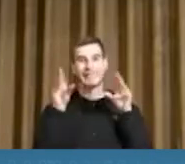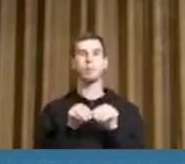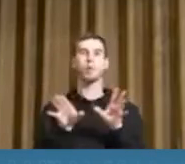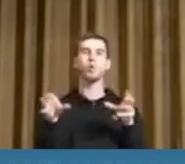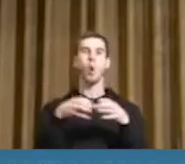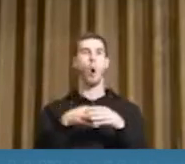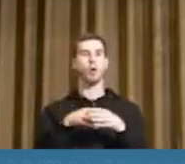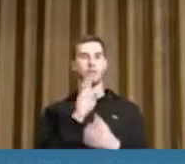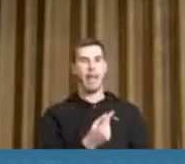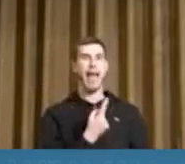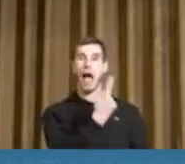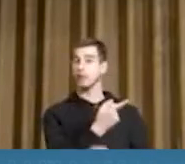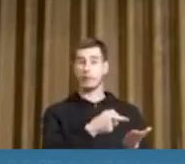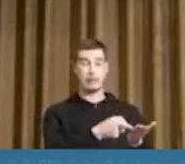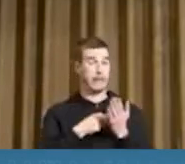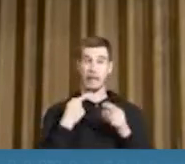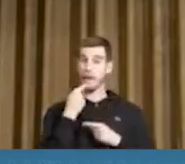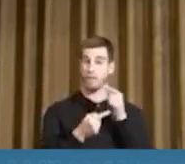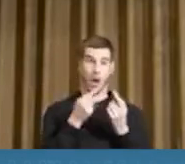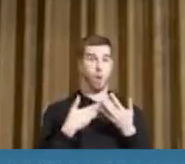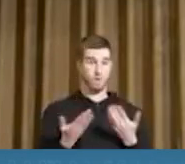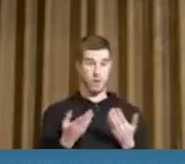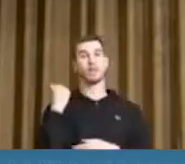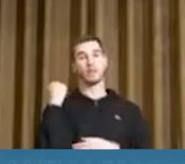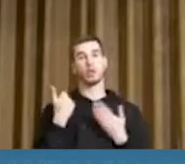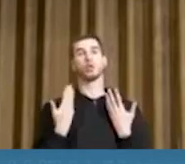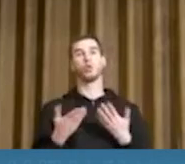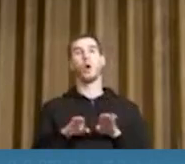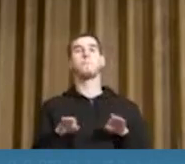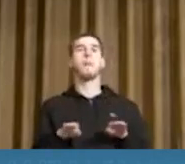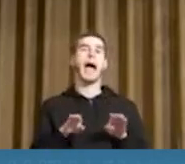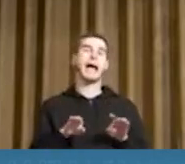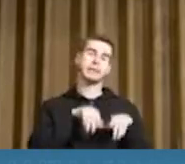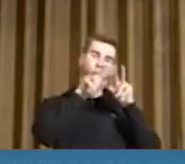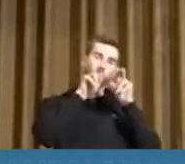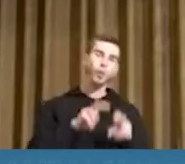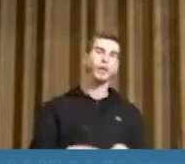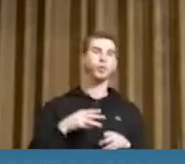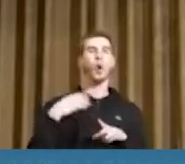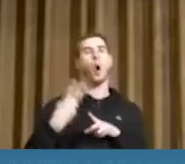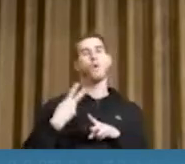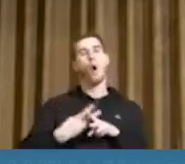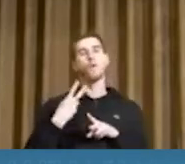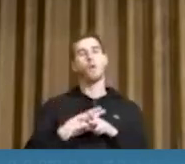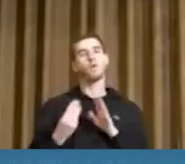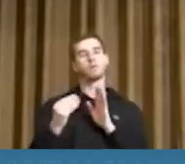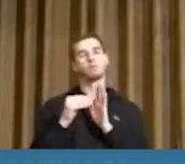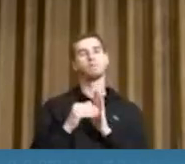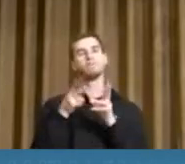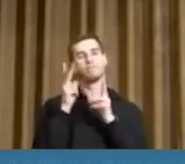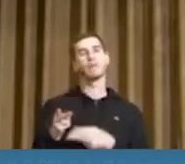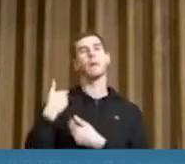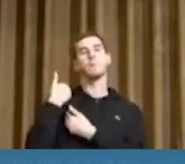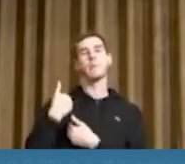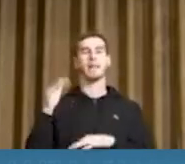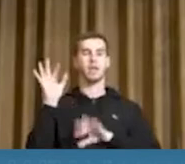1 so dar im Verlauf. Das war die Basisuntersuchung. Hier nochmal die Häufigkeit der Angaben zur Belastbarkeit in